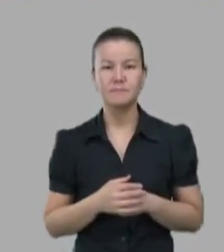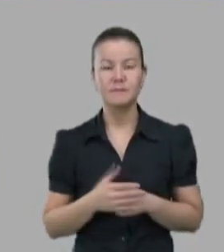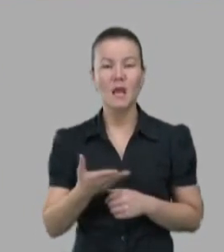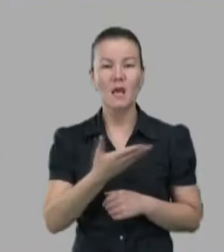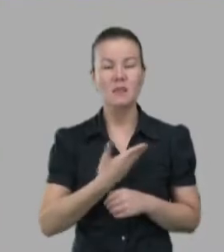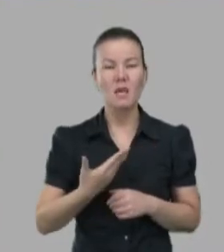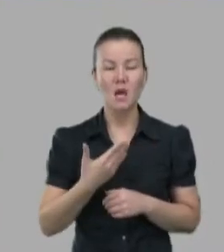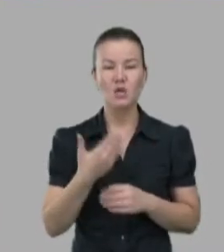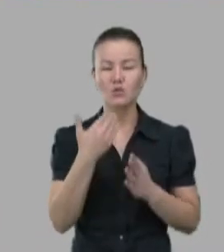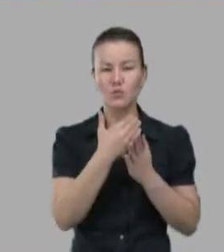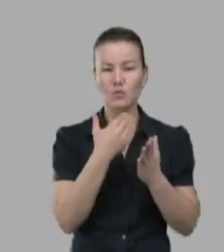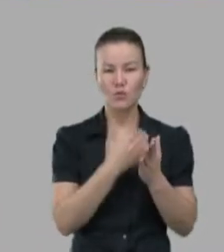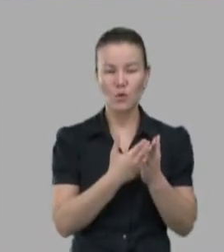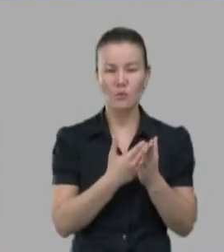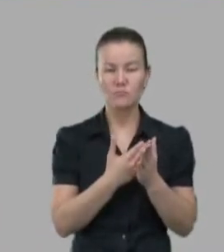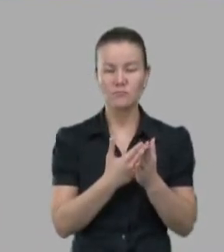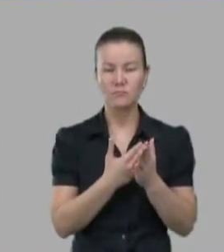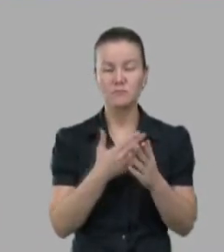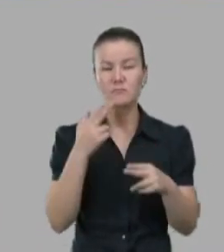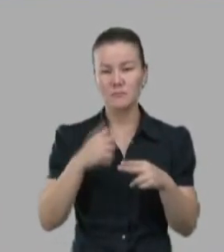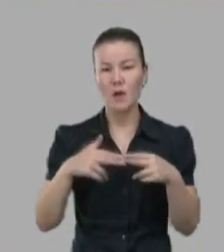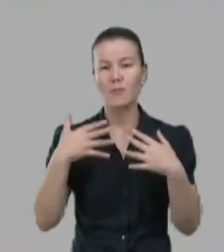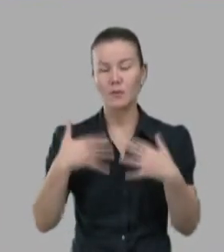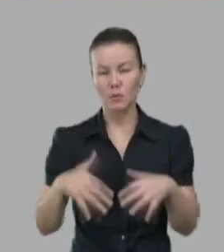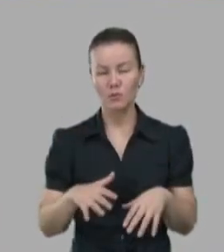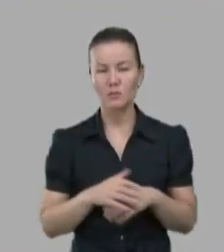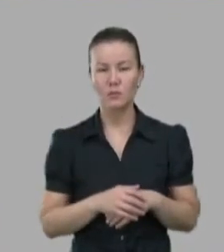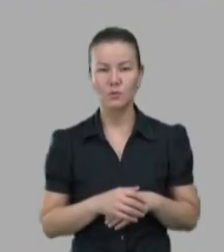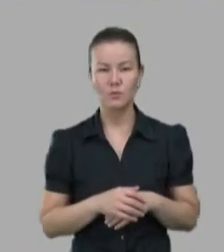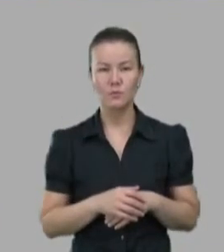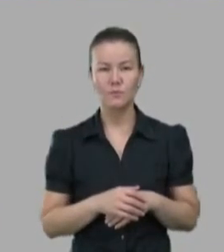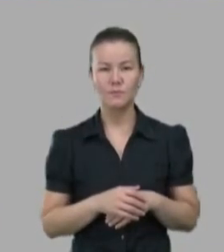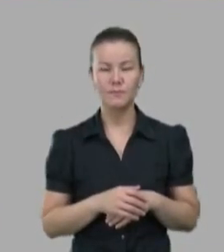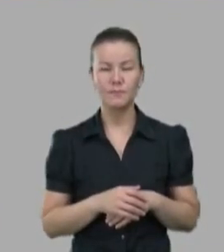А наш урок подошел к концу.